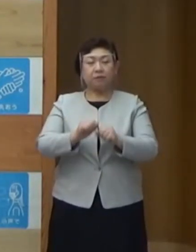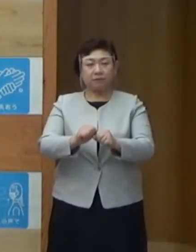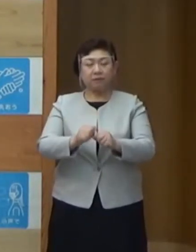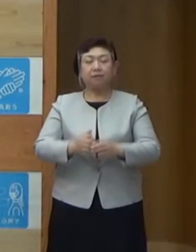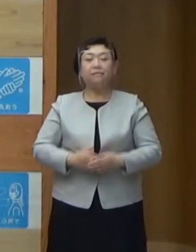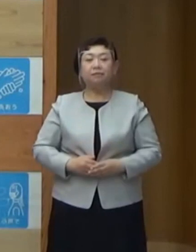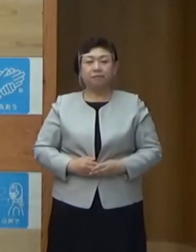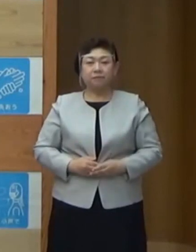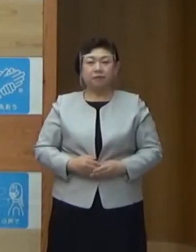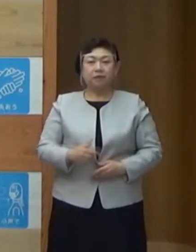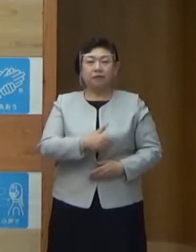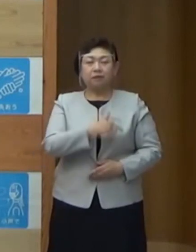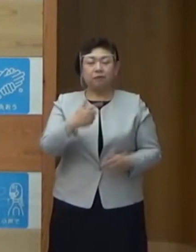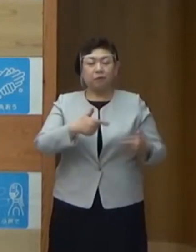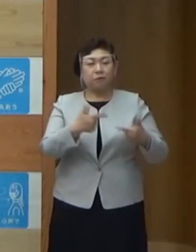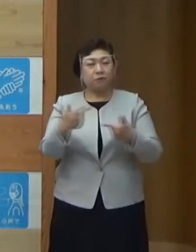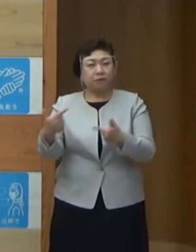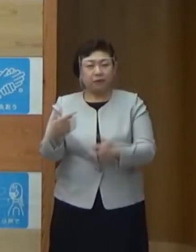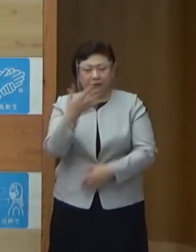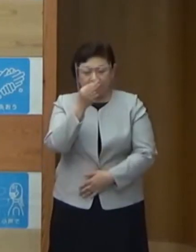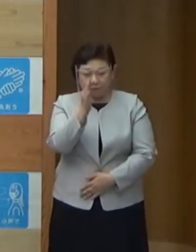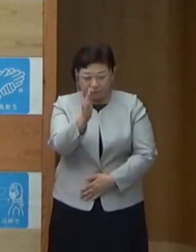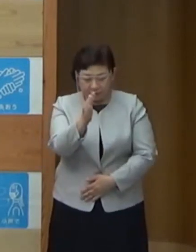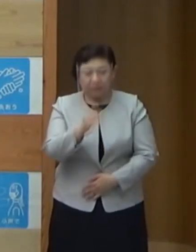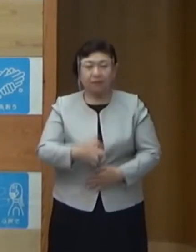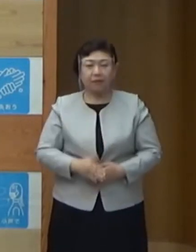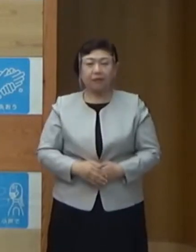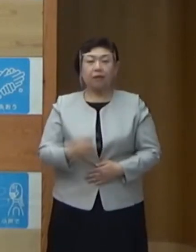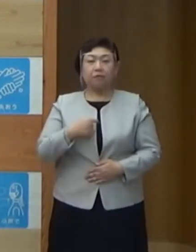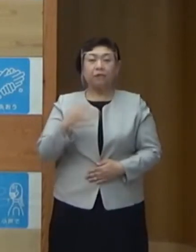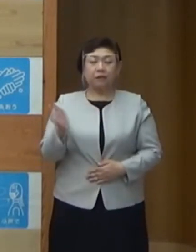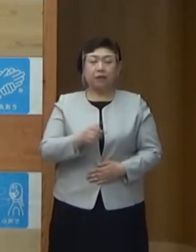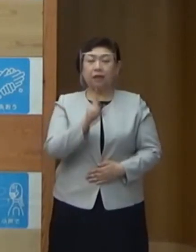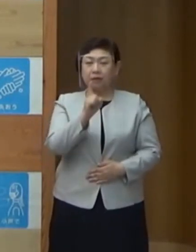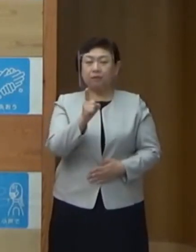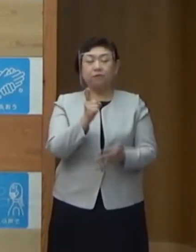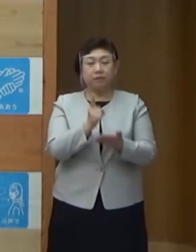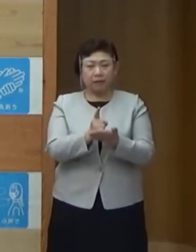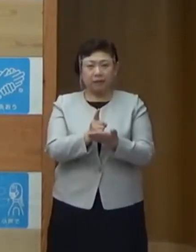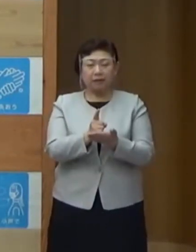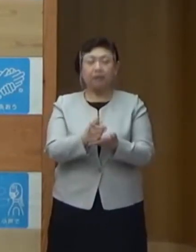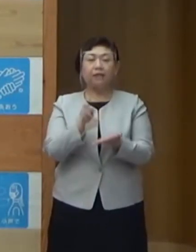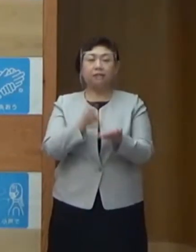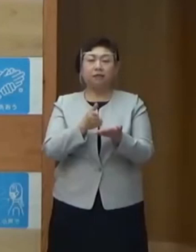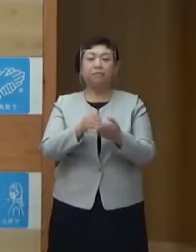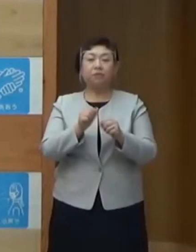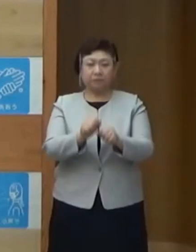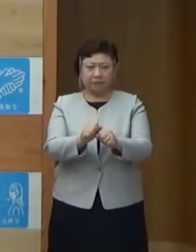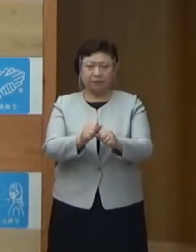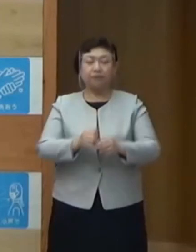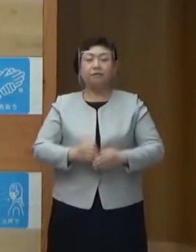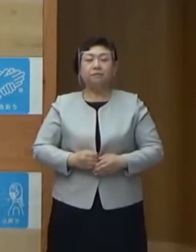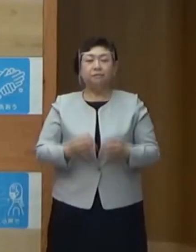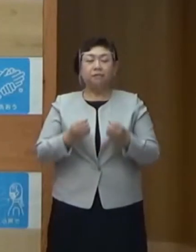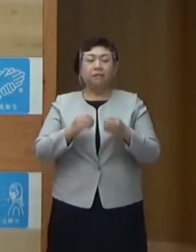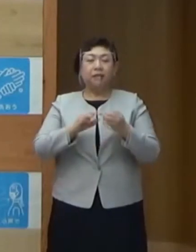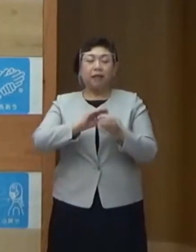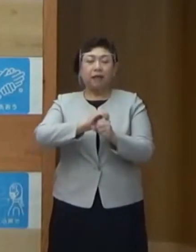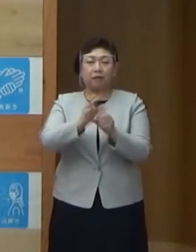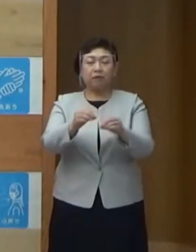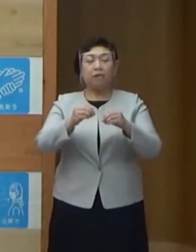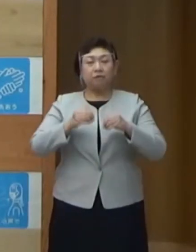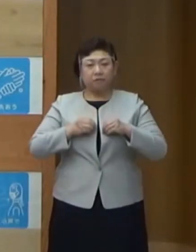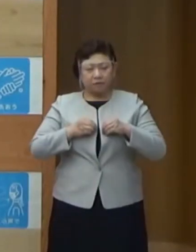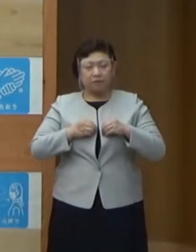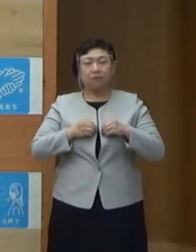い、大変遅くなりまして申し訳ございません。私から1点、はじめにお話をさせていただきます。新型コロナウイルス